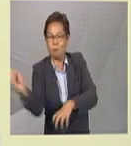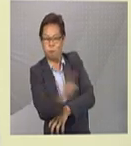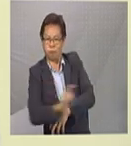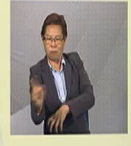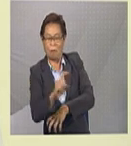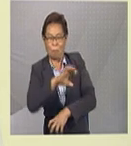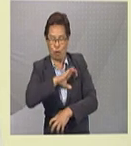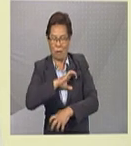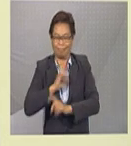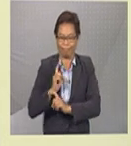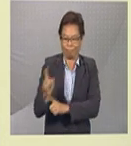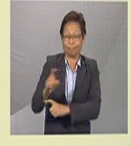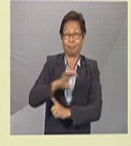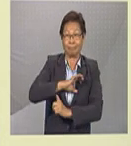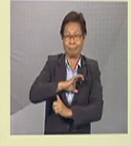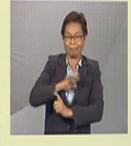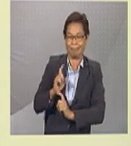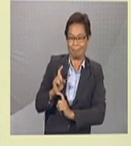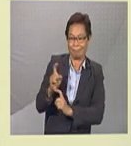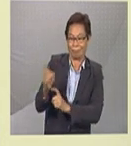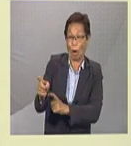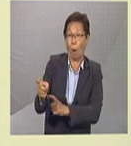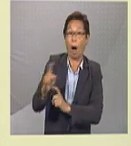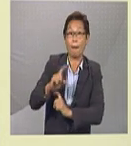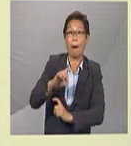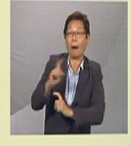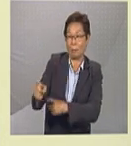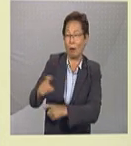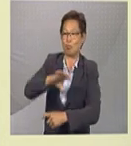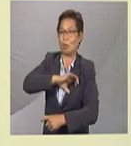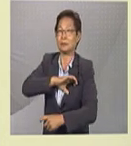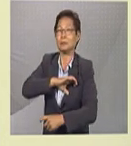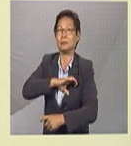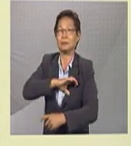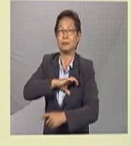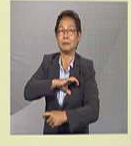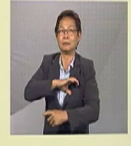akan dibekalkan dengan